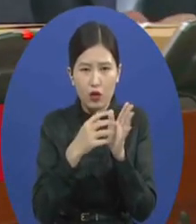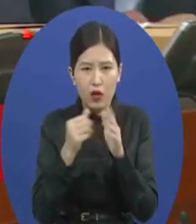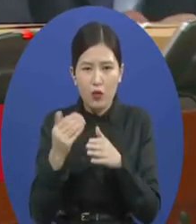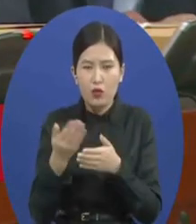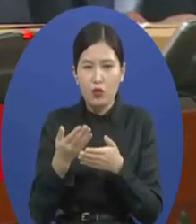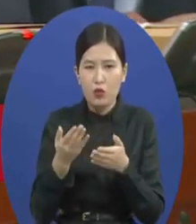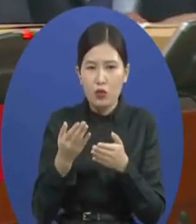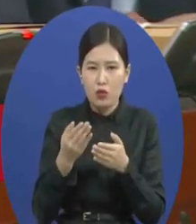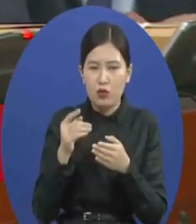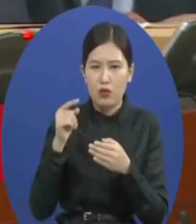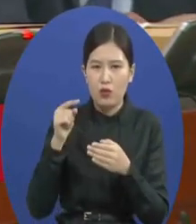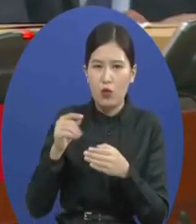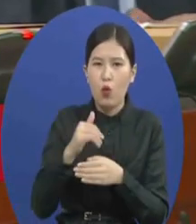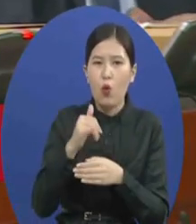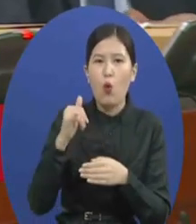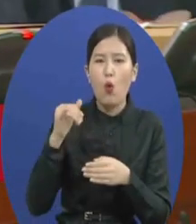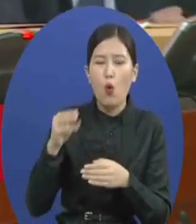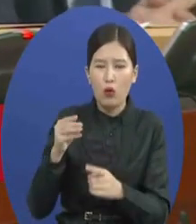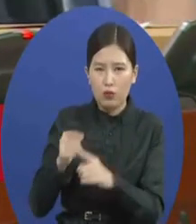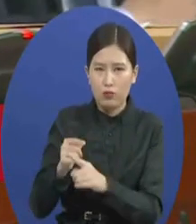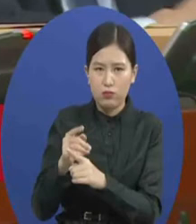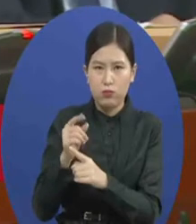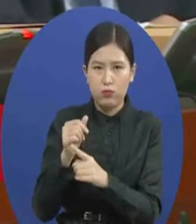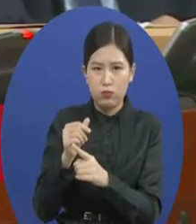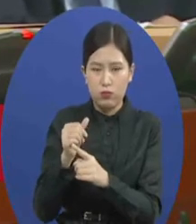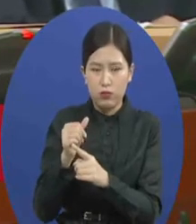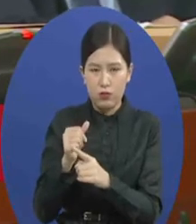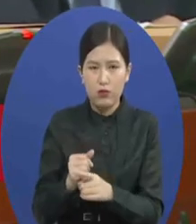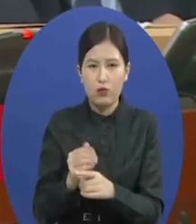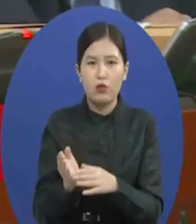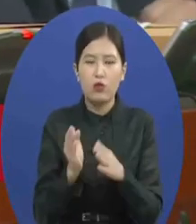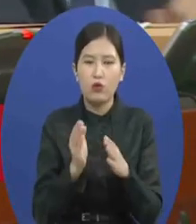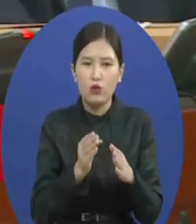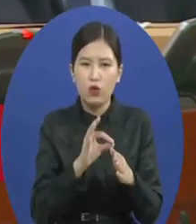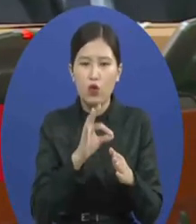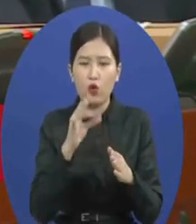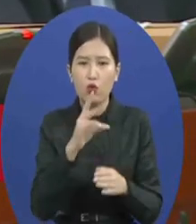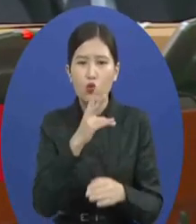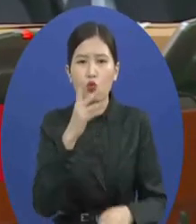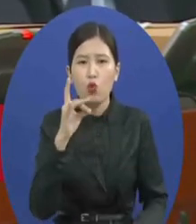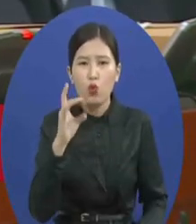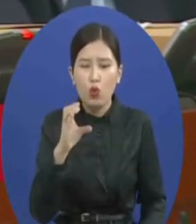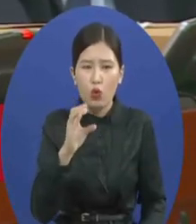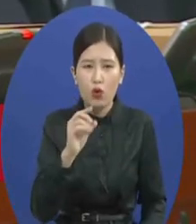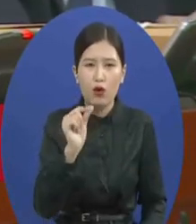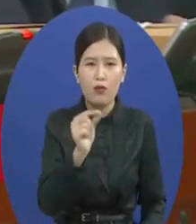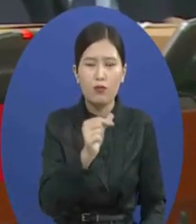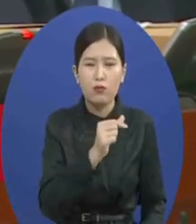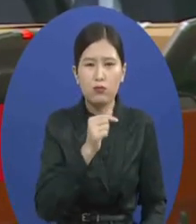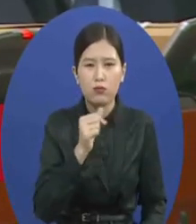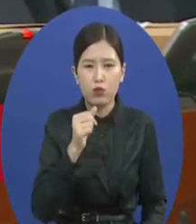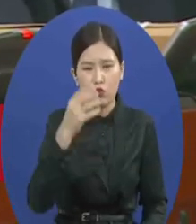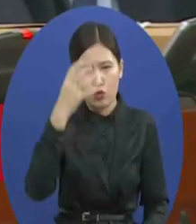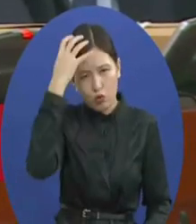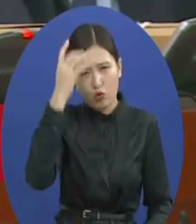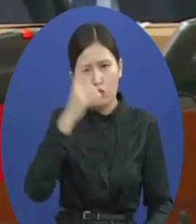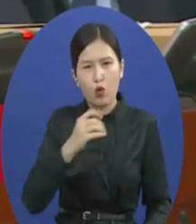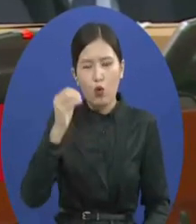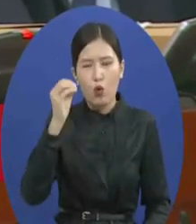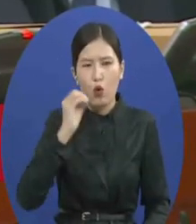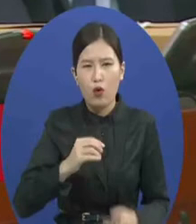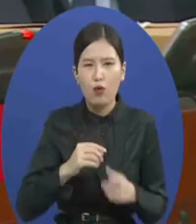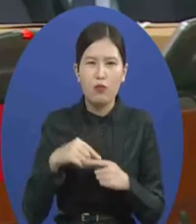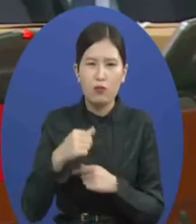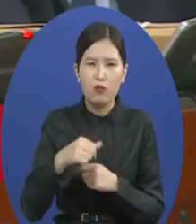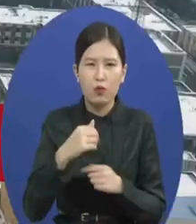сайжруулсан төлшний уудны үн. А бусдаар бол ард иргэдэд маань сайжруулсан төлш үндсэндээ төрөөс 100% дааж үнгүй очиж байна